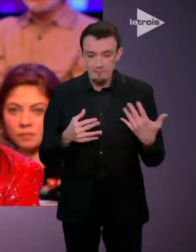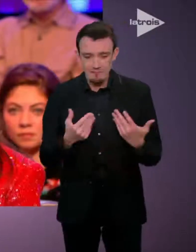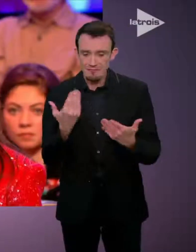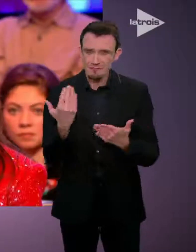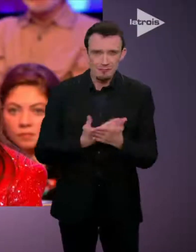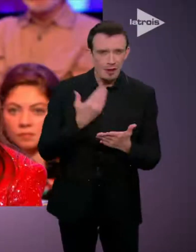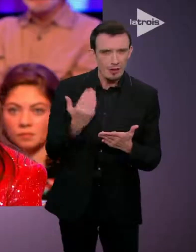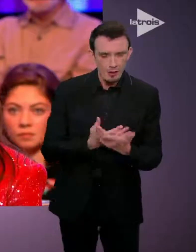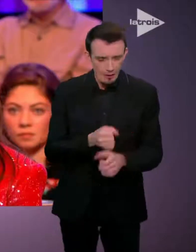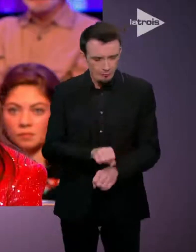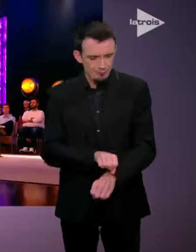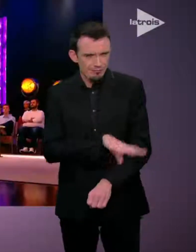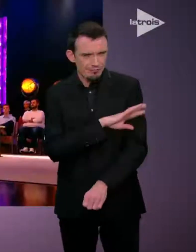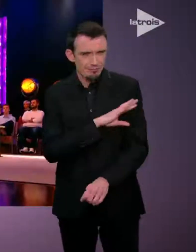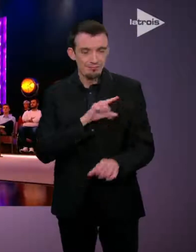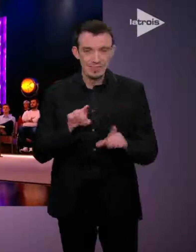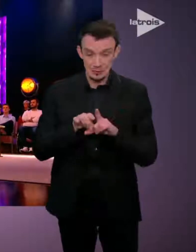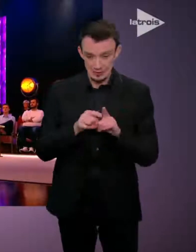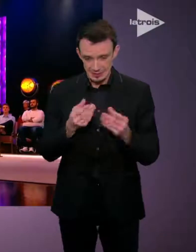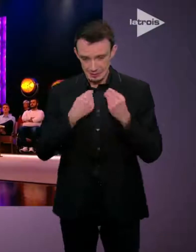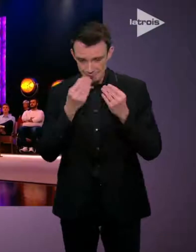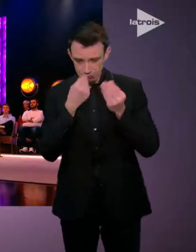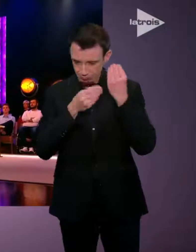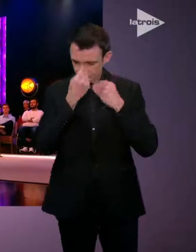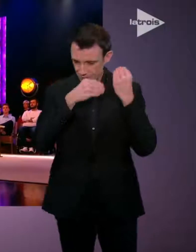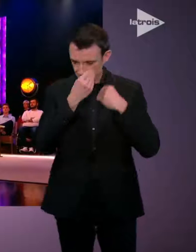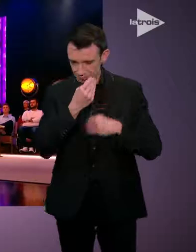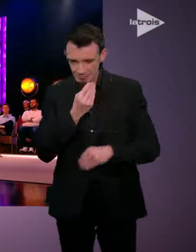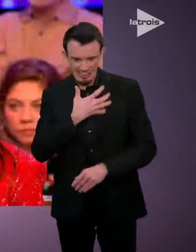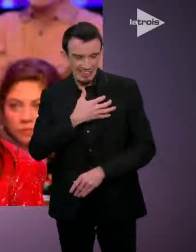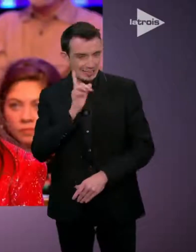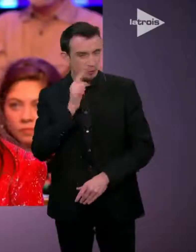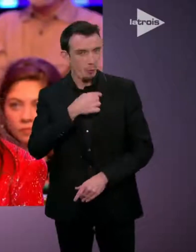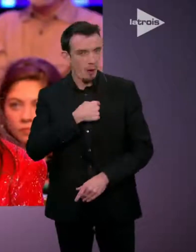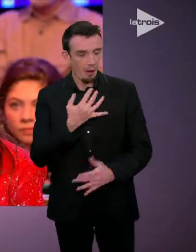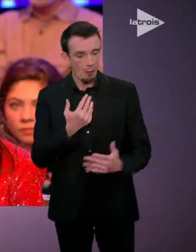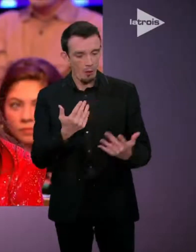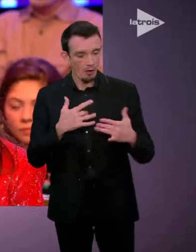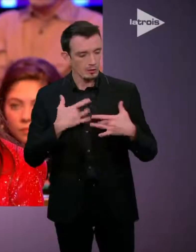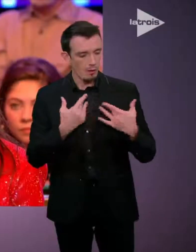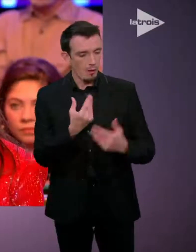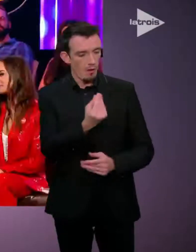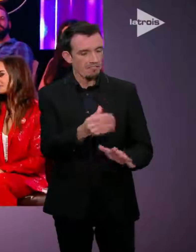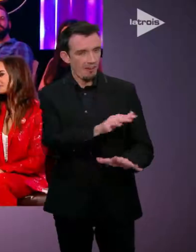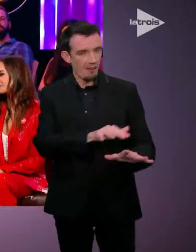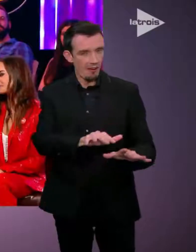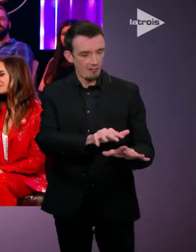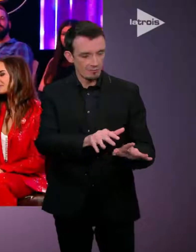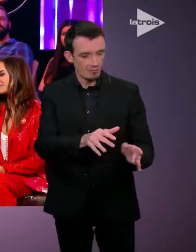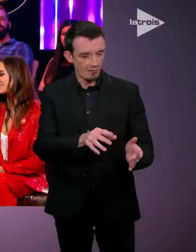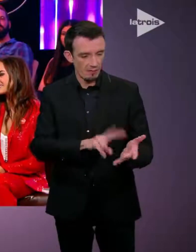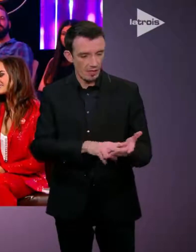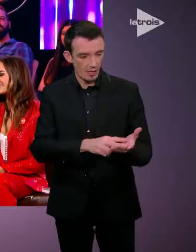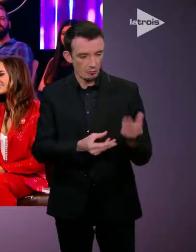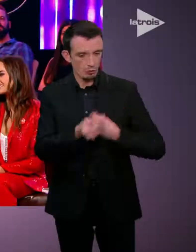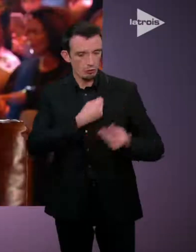très instructif et très enrichissant pour moi, parce que je pense que ces enfants ont beaucoup à nous apprendre. Alors je rappelle que Kev